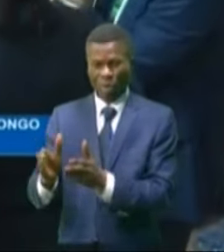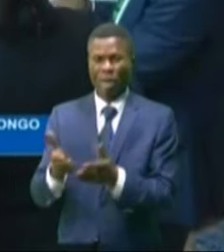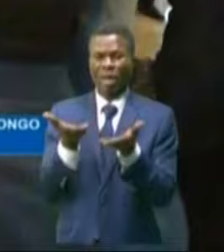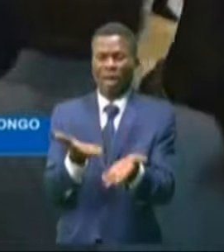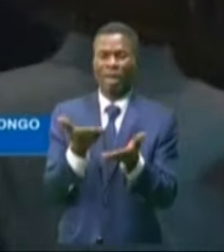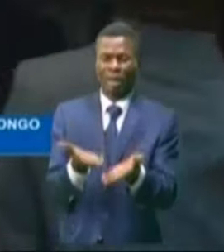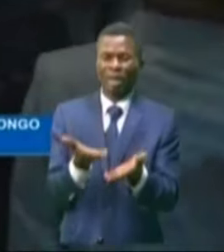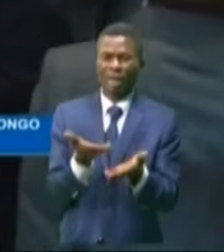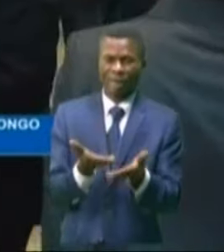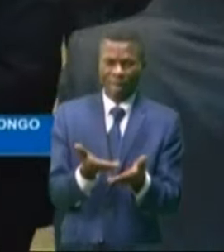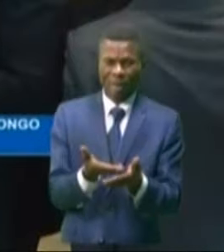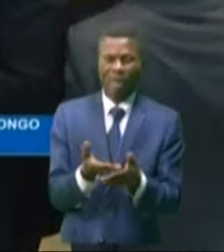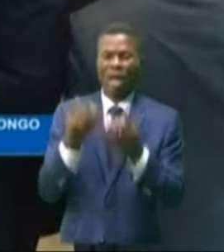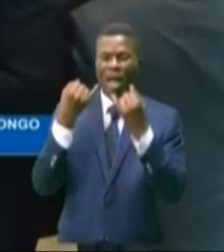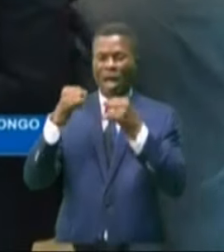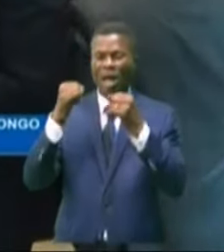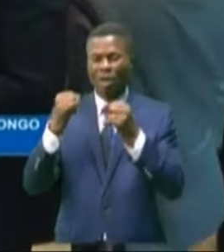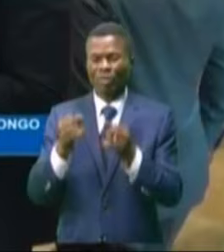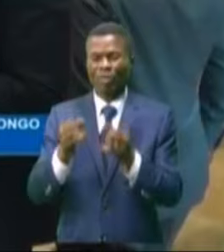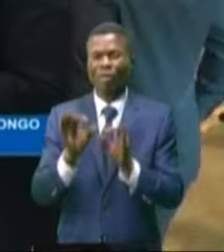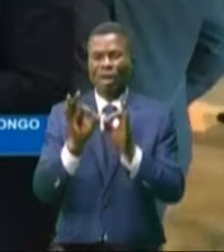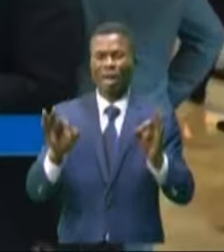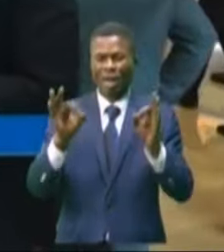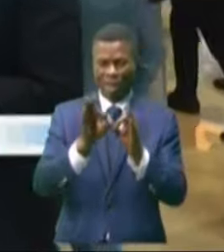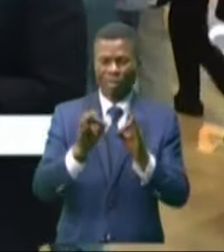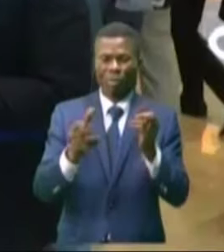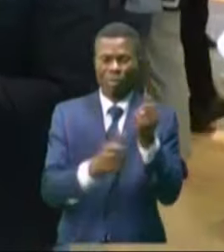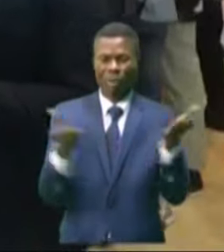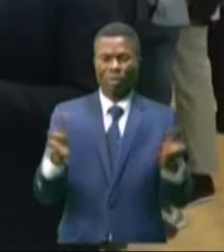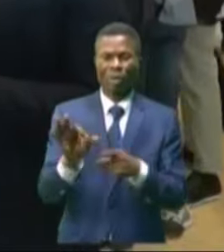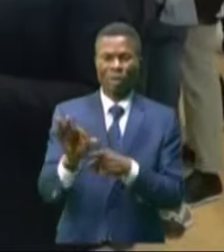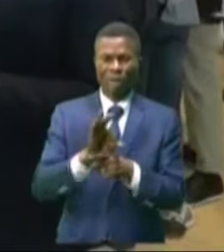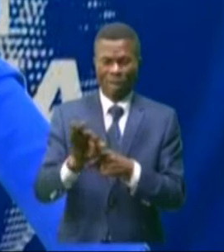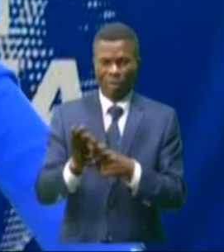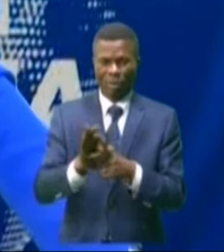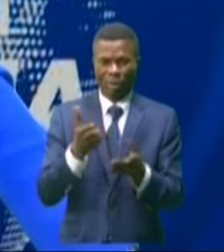l'accès aux informations dont les participants ont besoin.